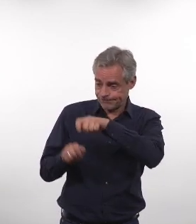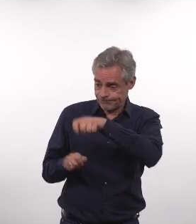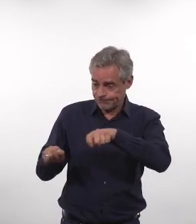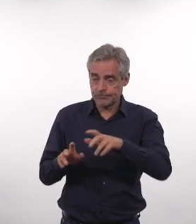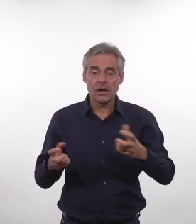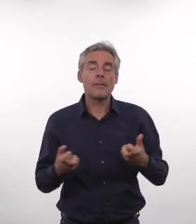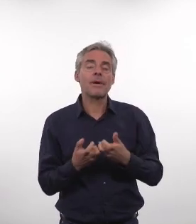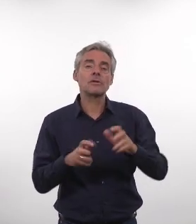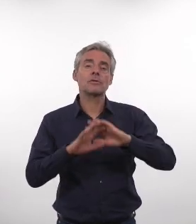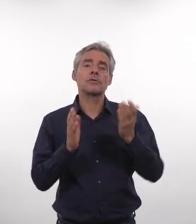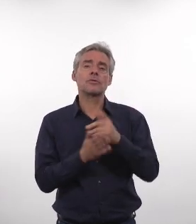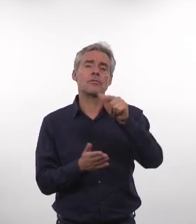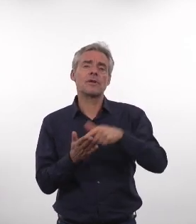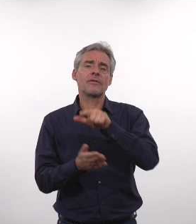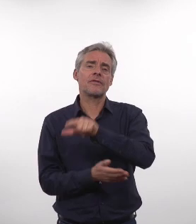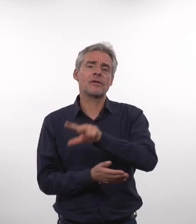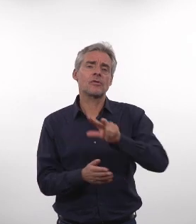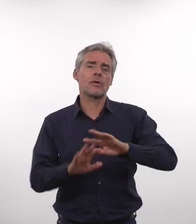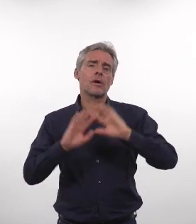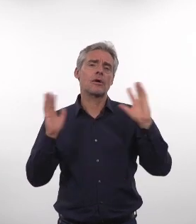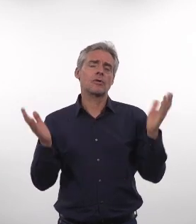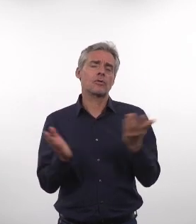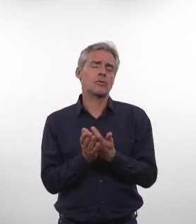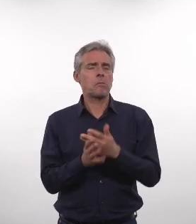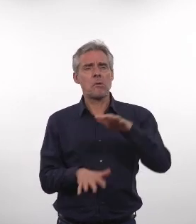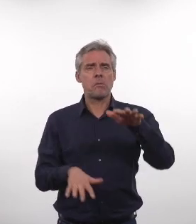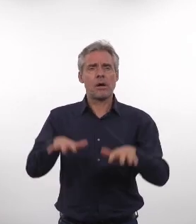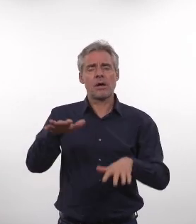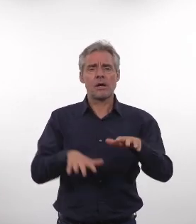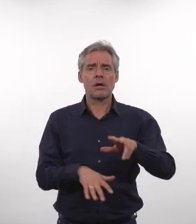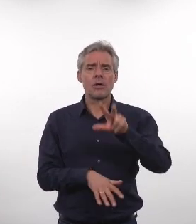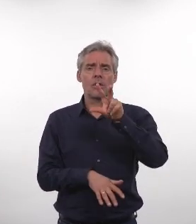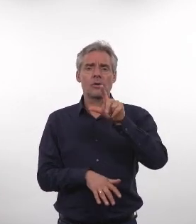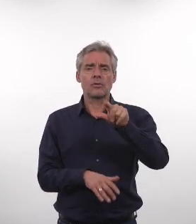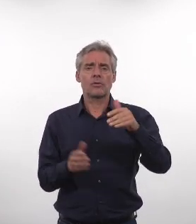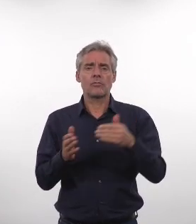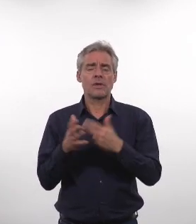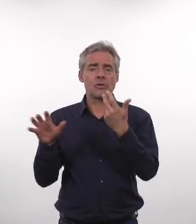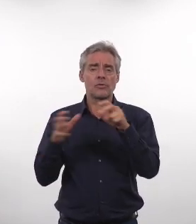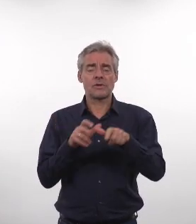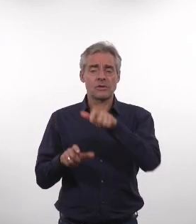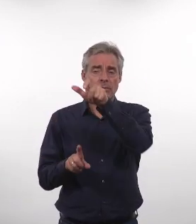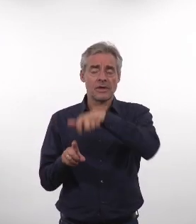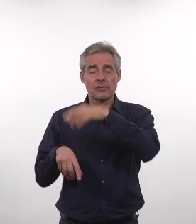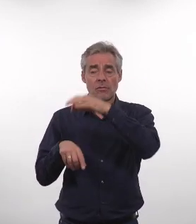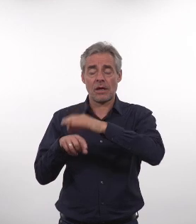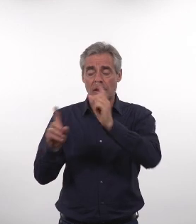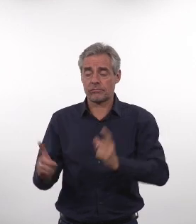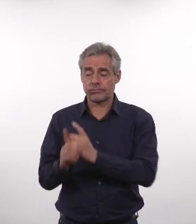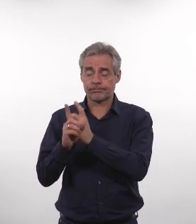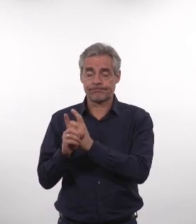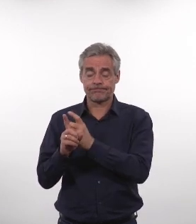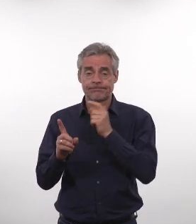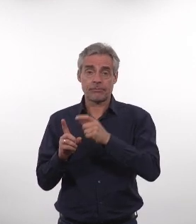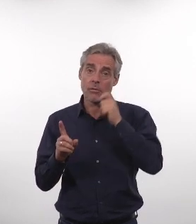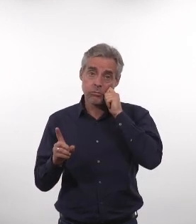vous donner un ordre d'idée, en 2023, on a reçu un peu plus de 2800 patients en consultation médicale. Ces